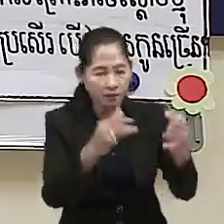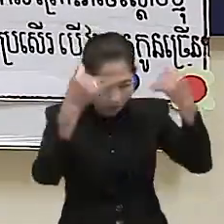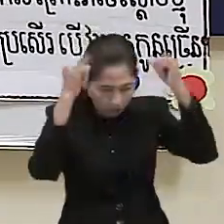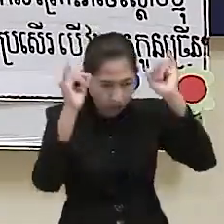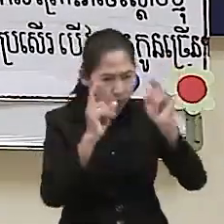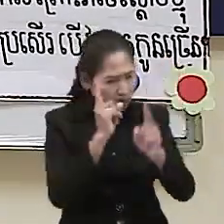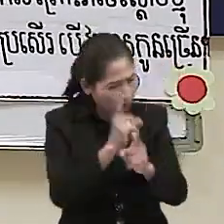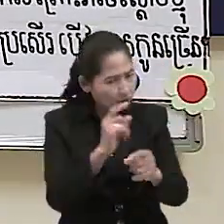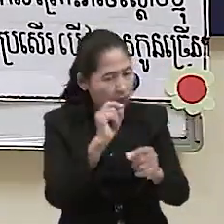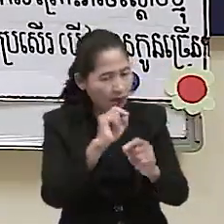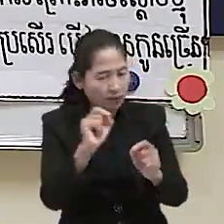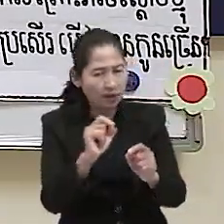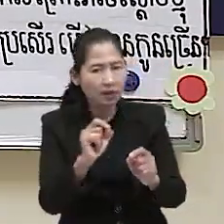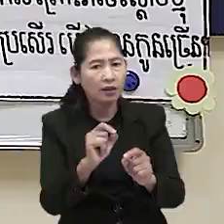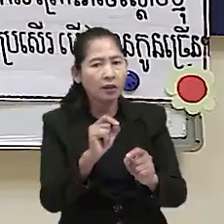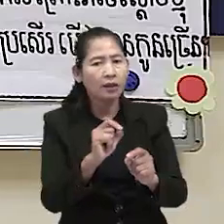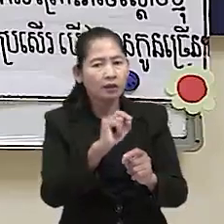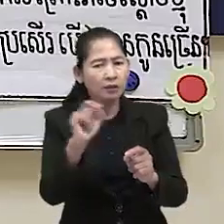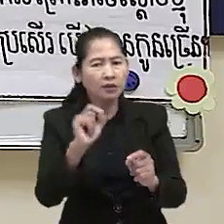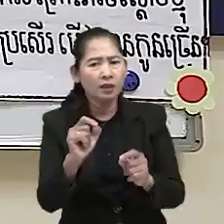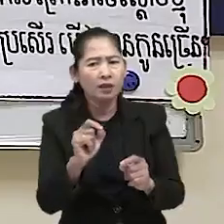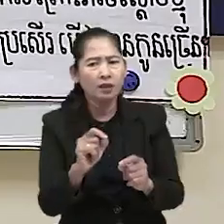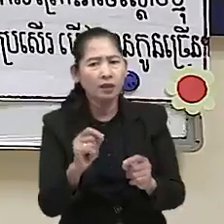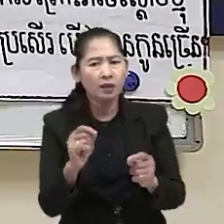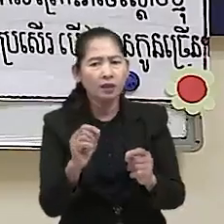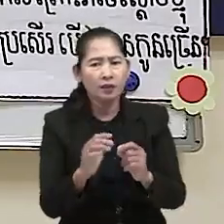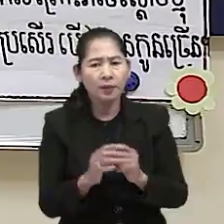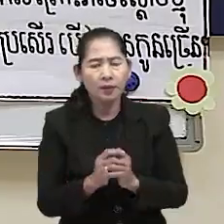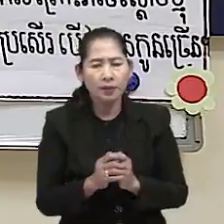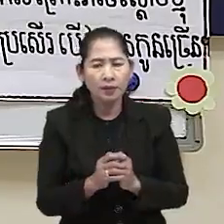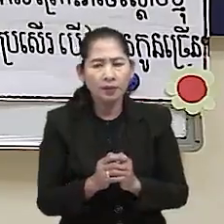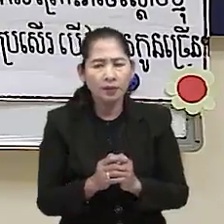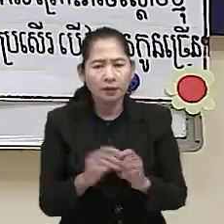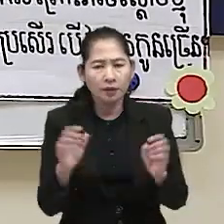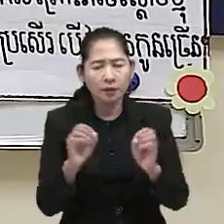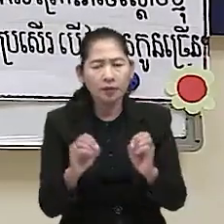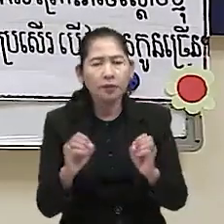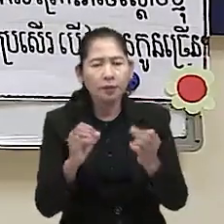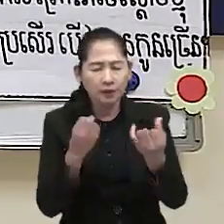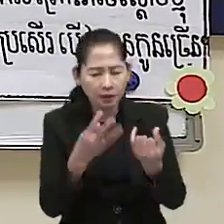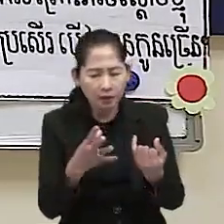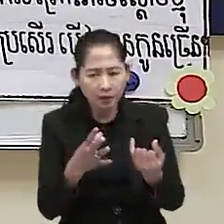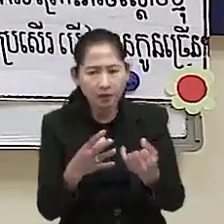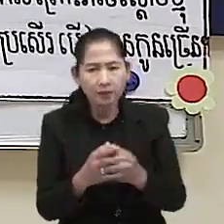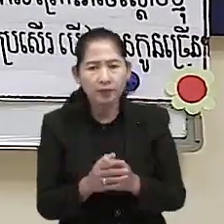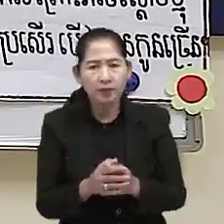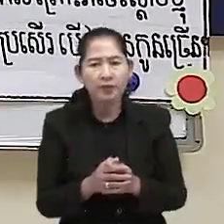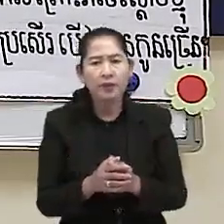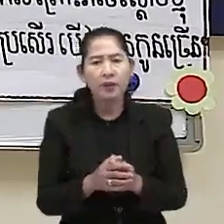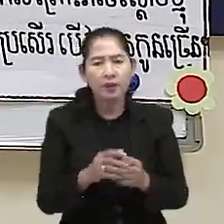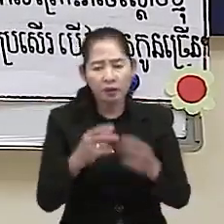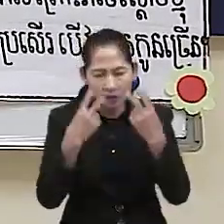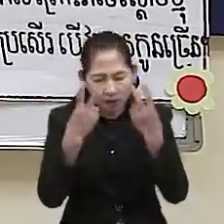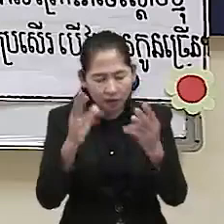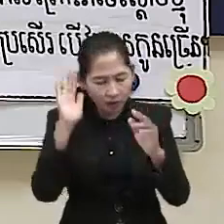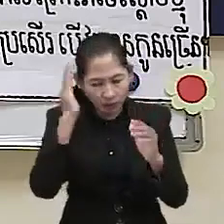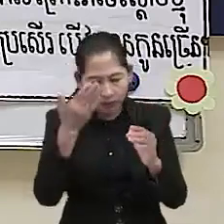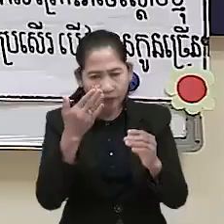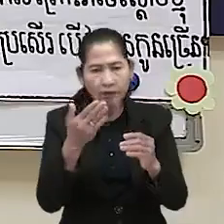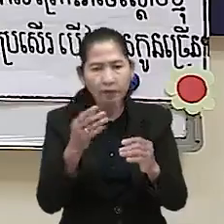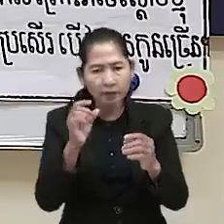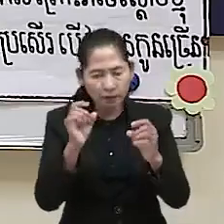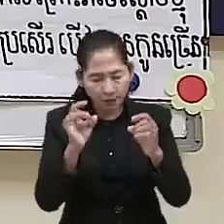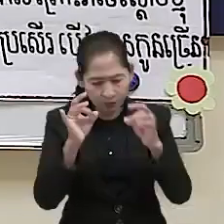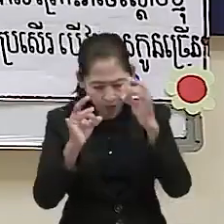សរសេរដែរអញ្ចឹងសរសេរមិនកើតបើសិនជាយើងអត់មានអត់មានបានចិញ្ចឹមផ្ទាល់ផងអញ្ចឹងកូនអាចមើលតាមរូបភាពទៅព